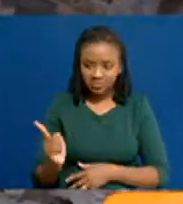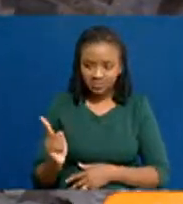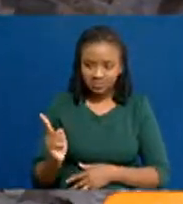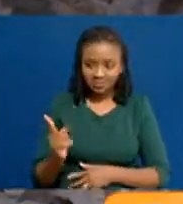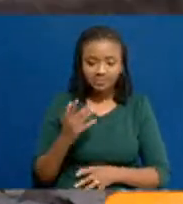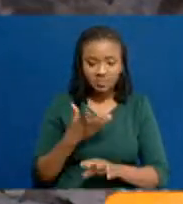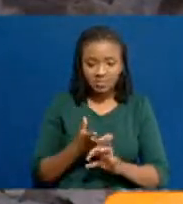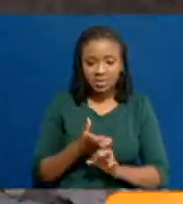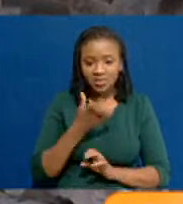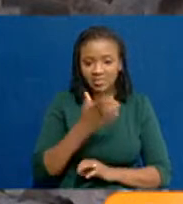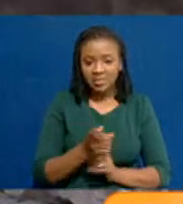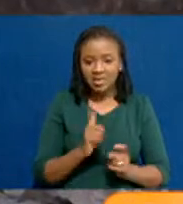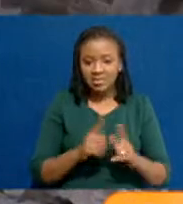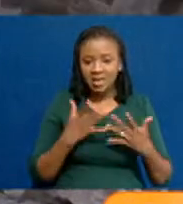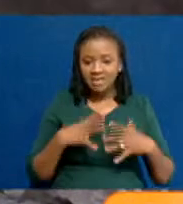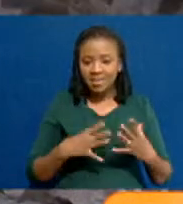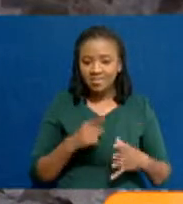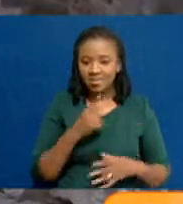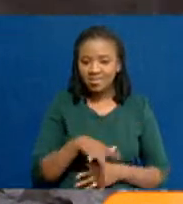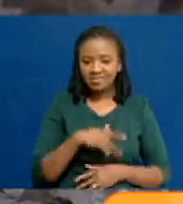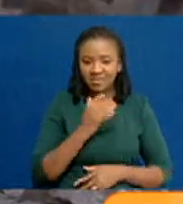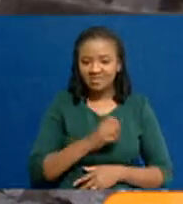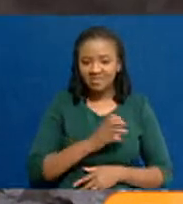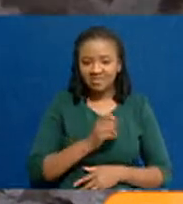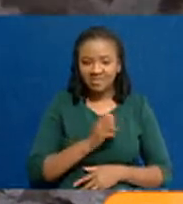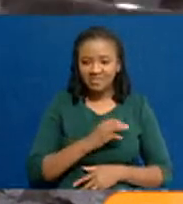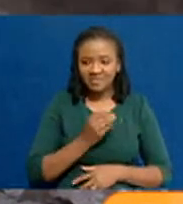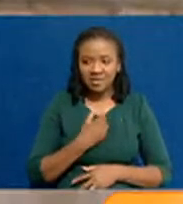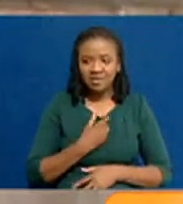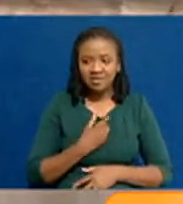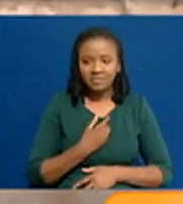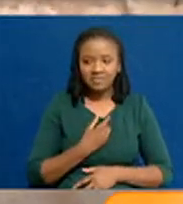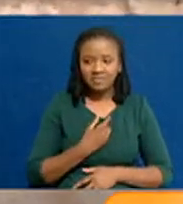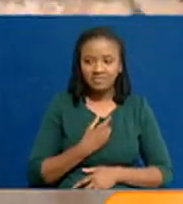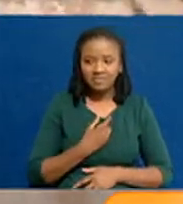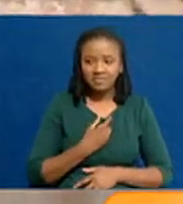soapstone, wenyeji hapa wameingiwa na wasiwasi usio na kifani.